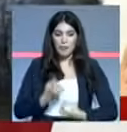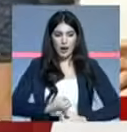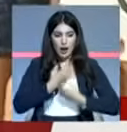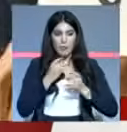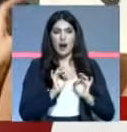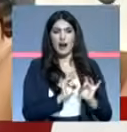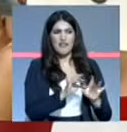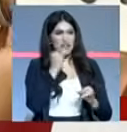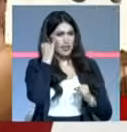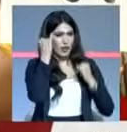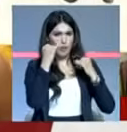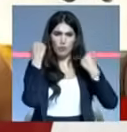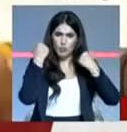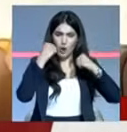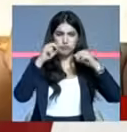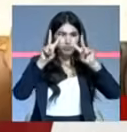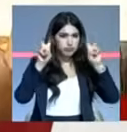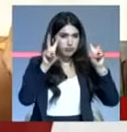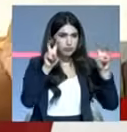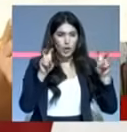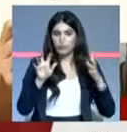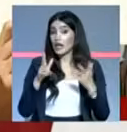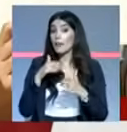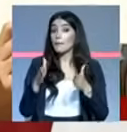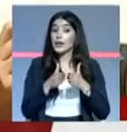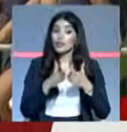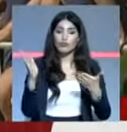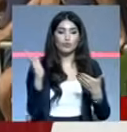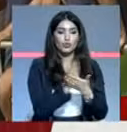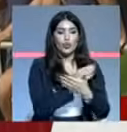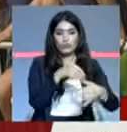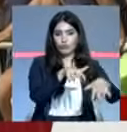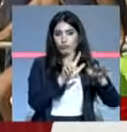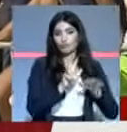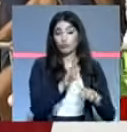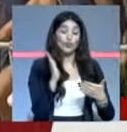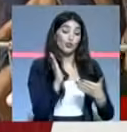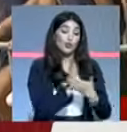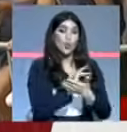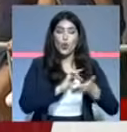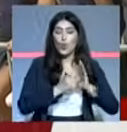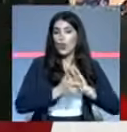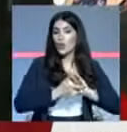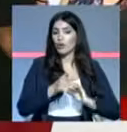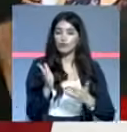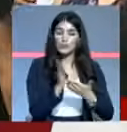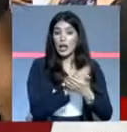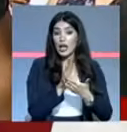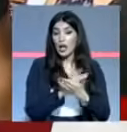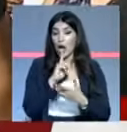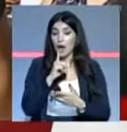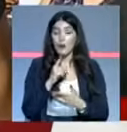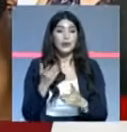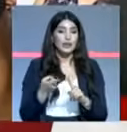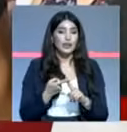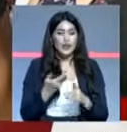رفضهم لهذا الموقف بالاحتجاج ورفع شعارات مطالبة برحيل المنظومة السياسية الحالية وكل الموالين لها، حجتهم في